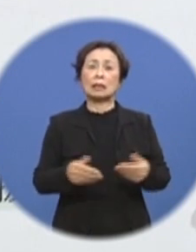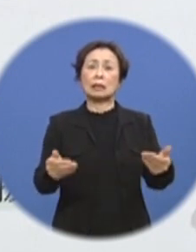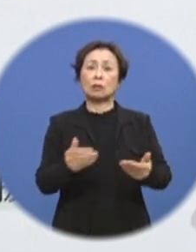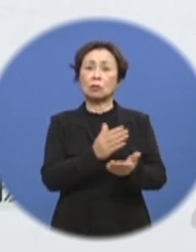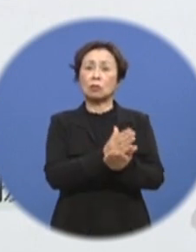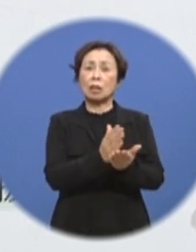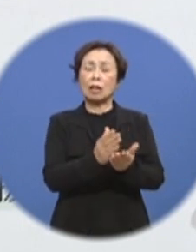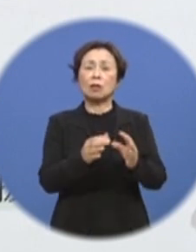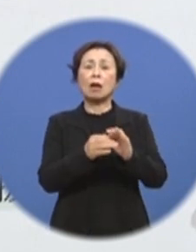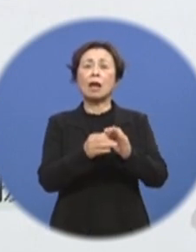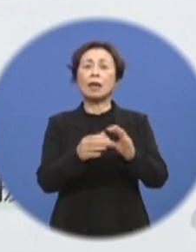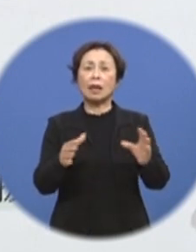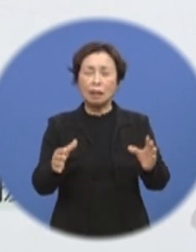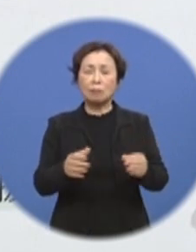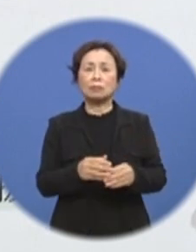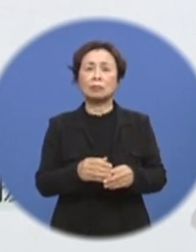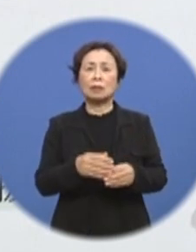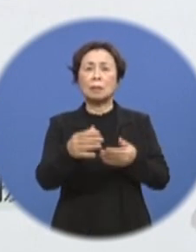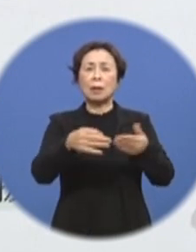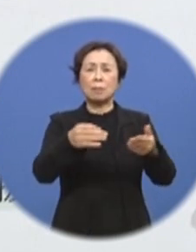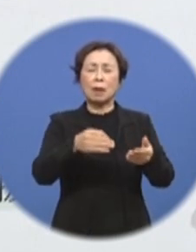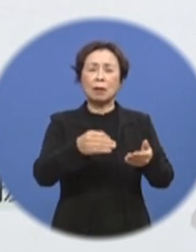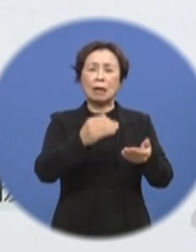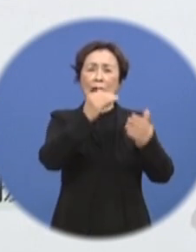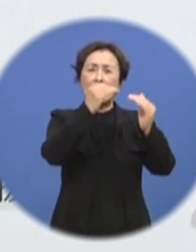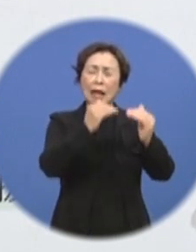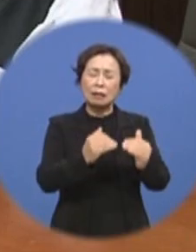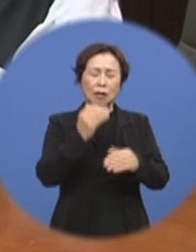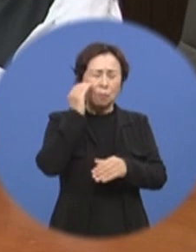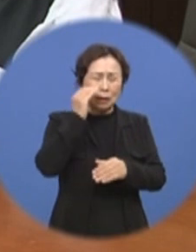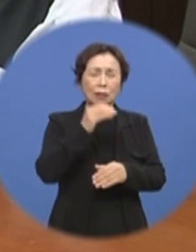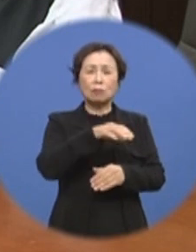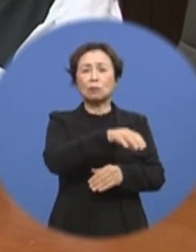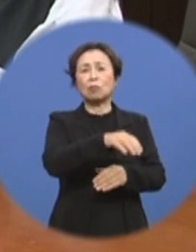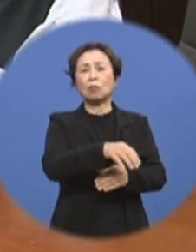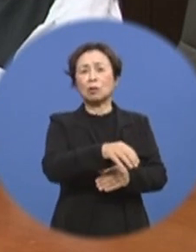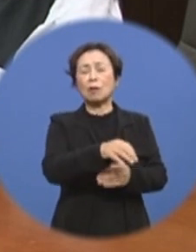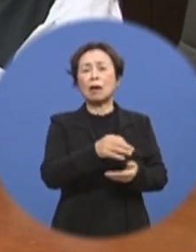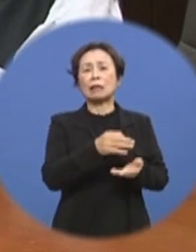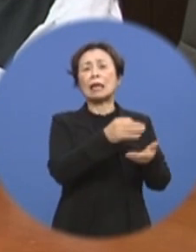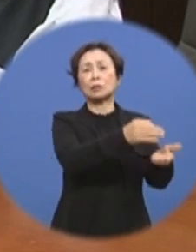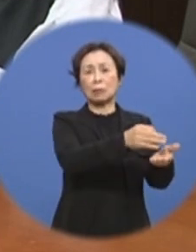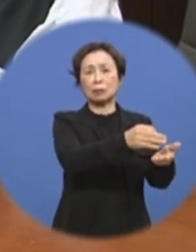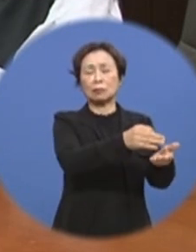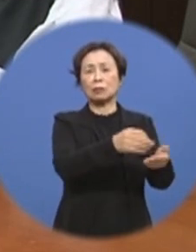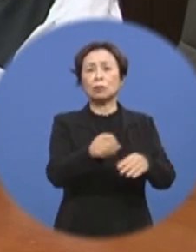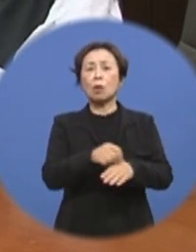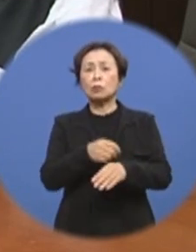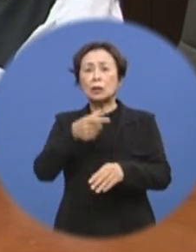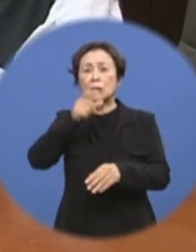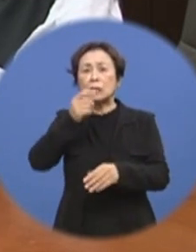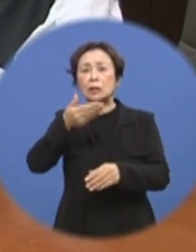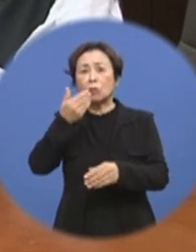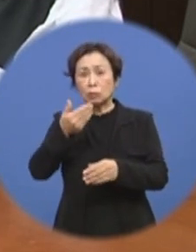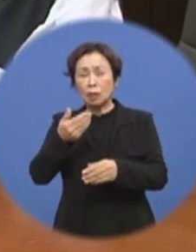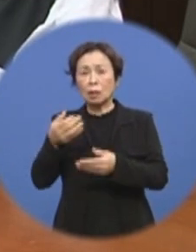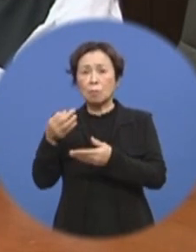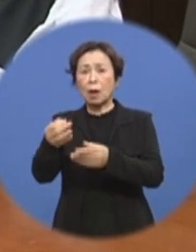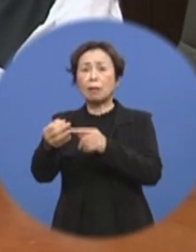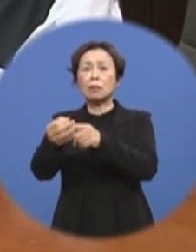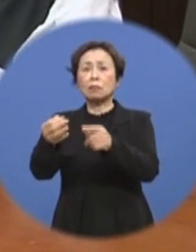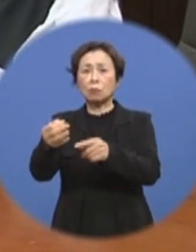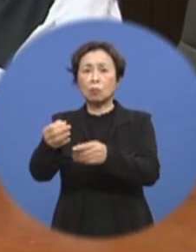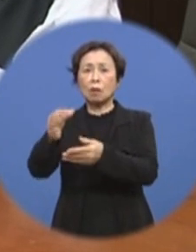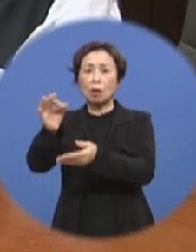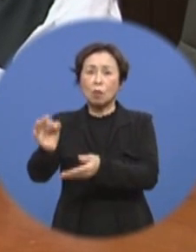減って困っているような所にはだしといっで特にあの協力金をもらっているあの飲食店についてはねちょっと他の人